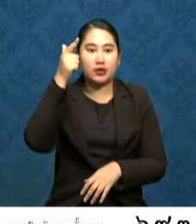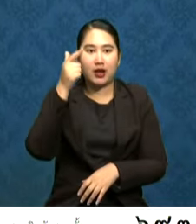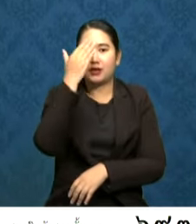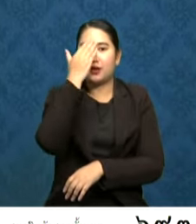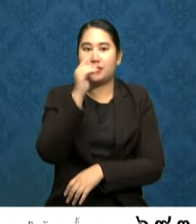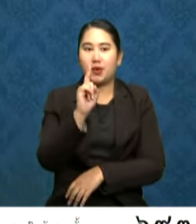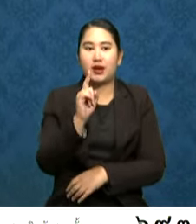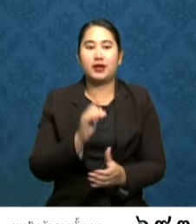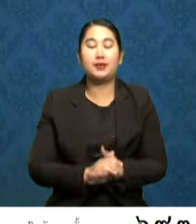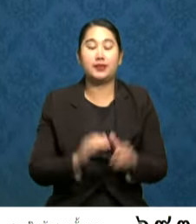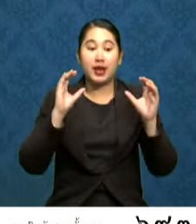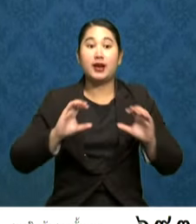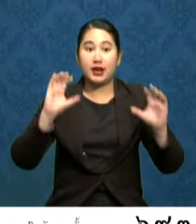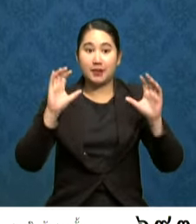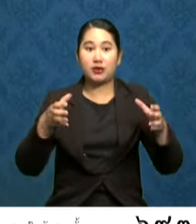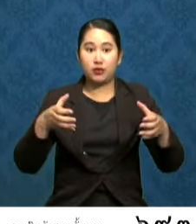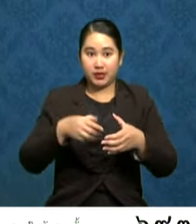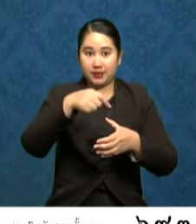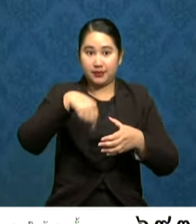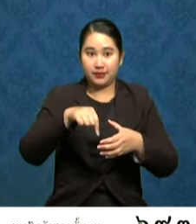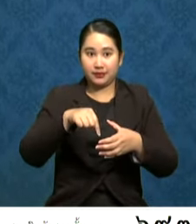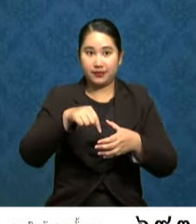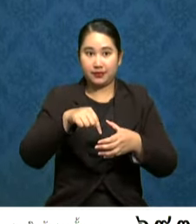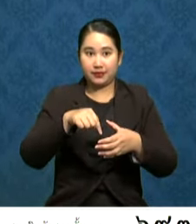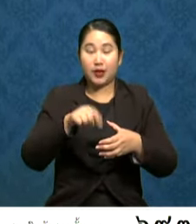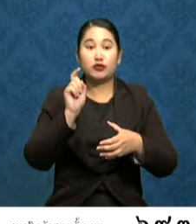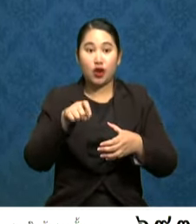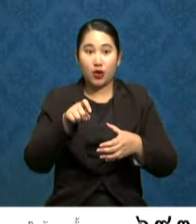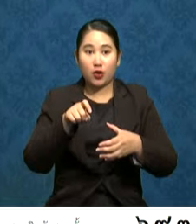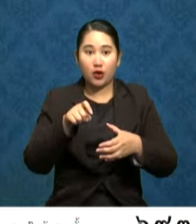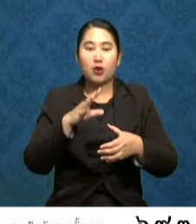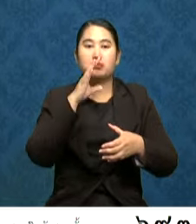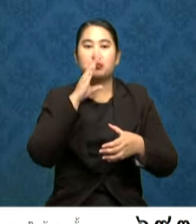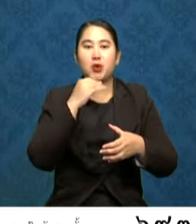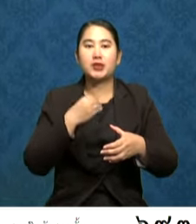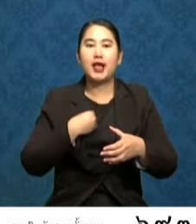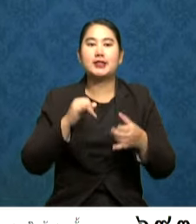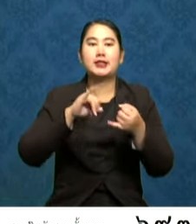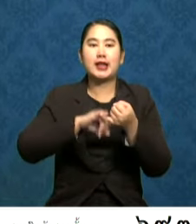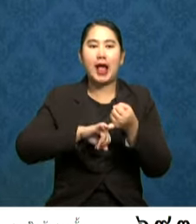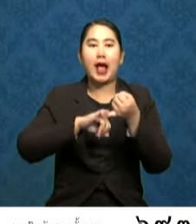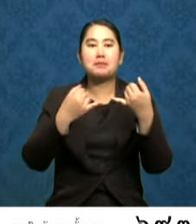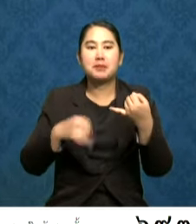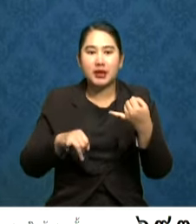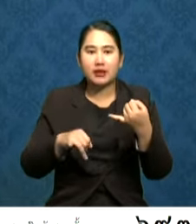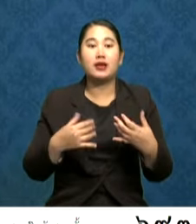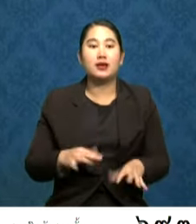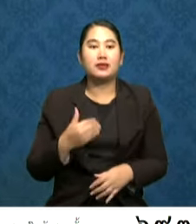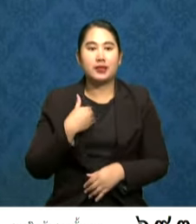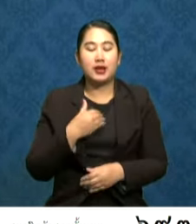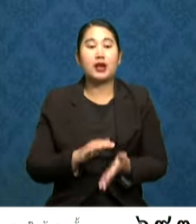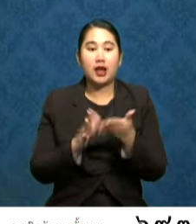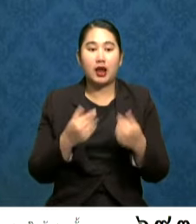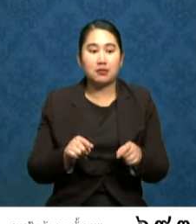ว่ารัฐบาลนี้นะคะเกิดขึ้นจากการที่ต้องมีการผิดคำพูดผิดสัญญาไปแล้ว 1รอบต่อมาเมื่อ